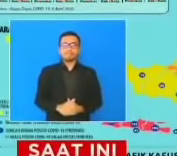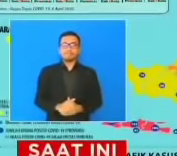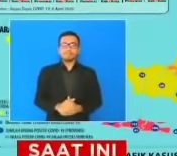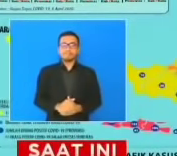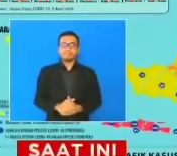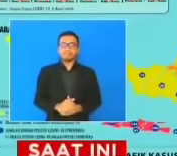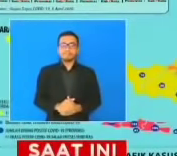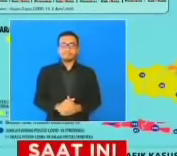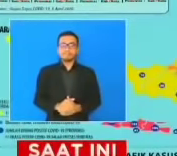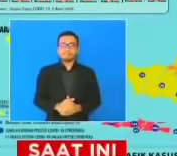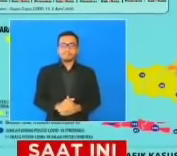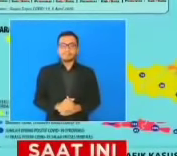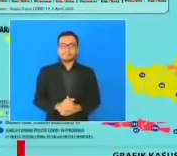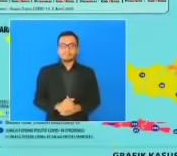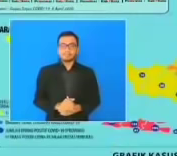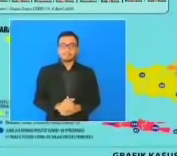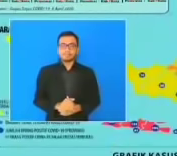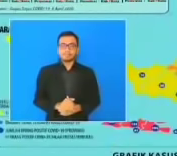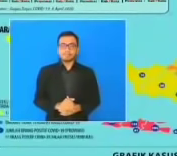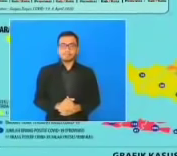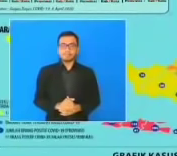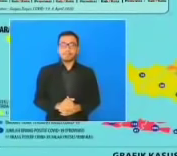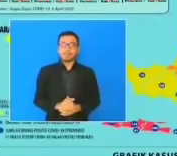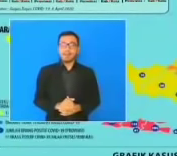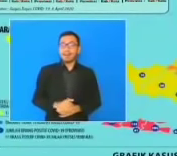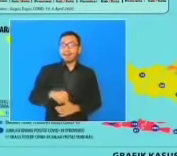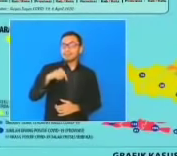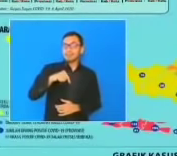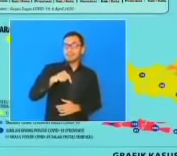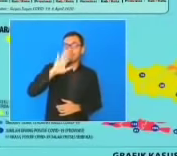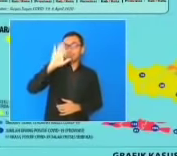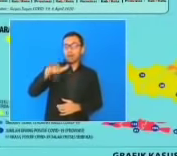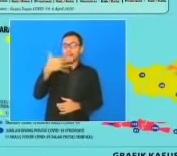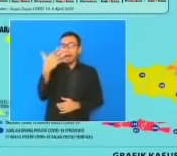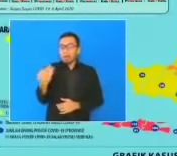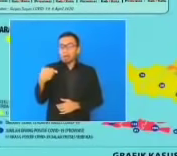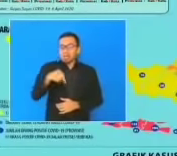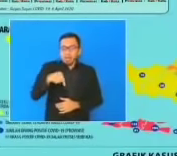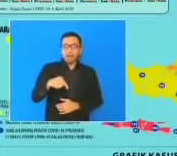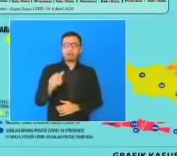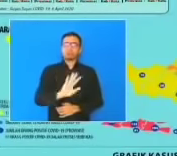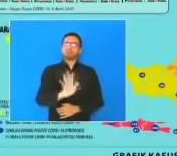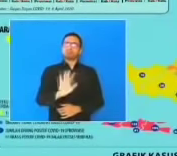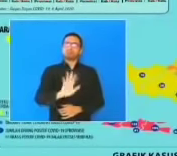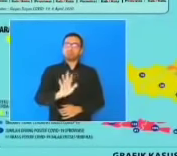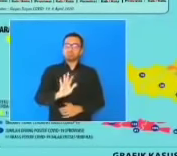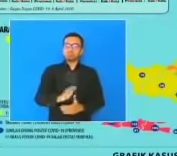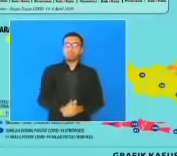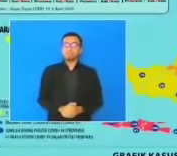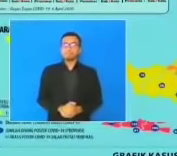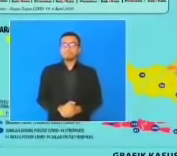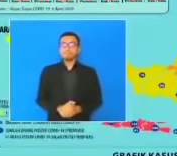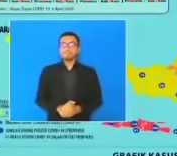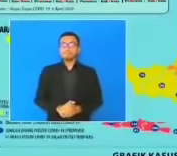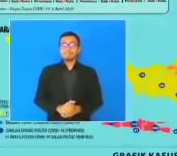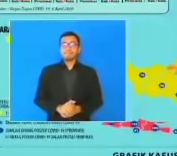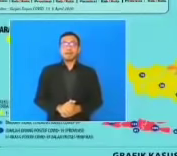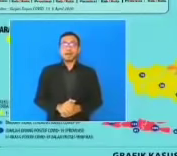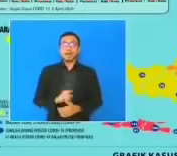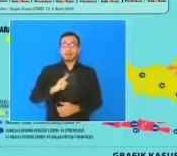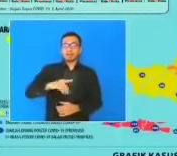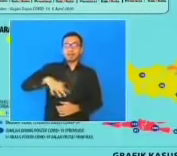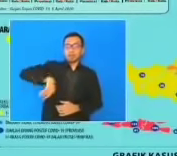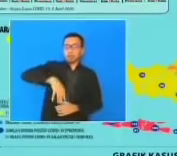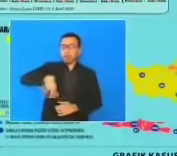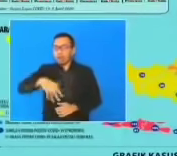tidak perlu mempertimbangkan untuk pulang kampung hari ini. Kita lindungi saudara-saudara kita yang